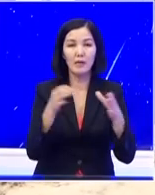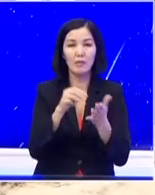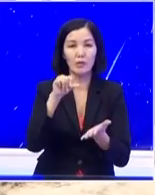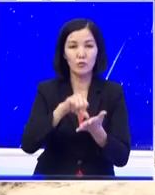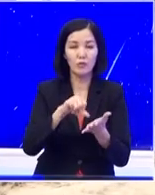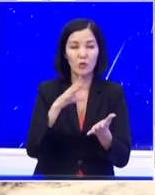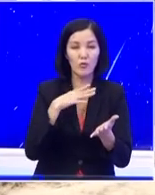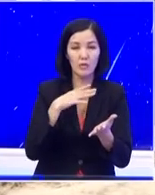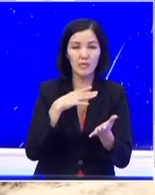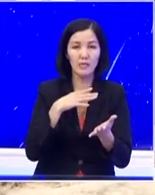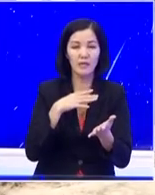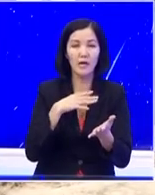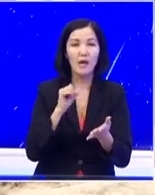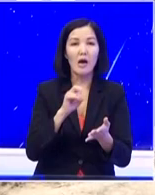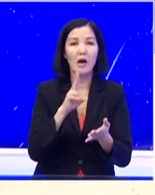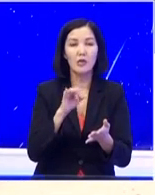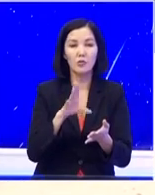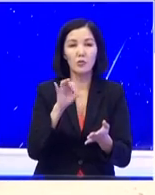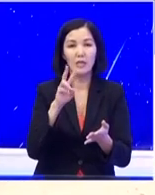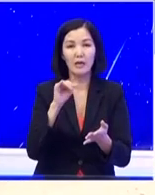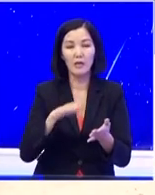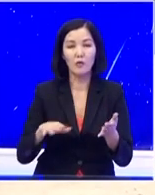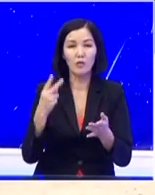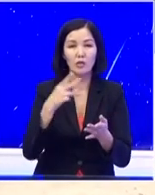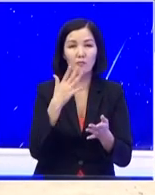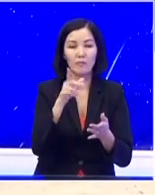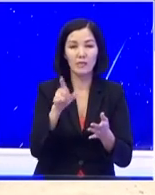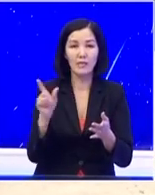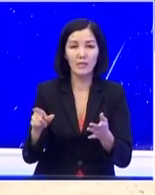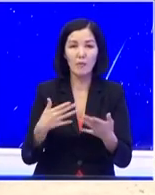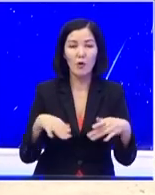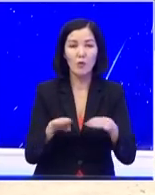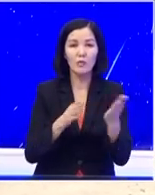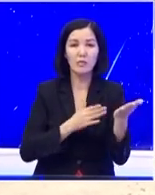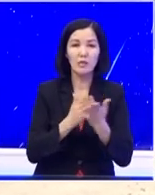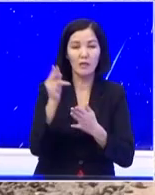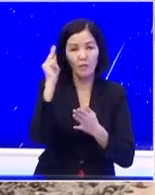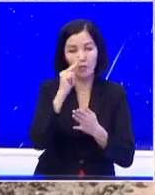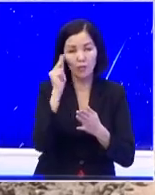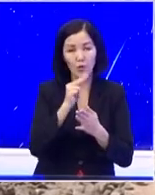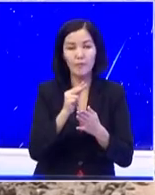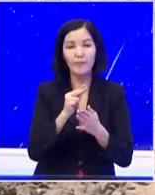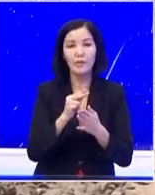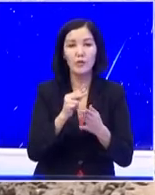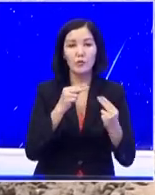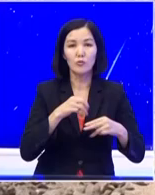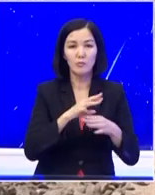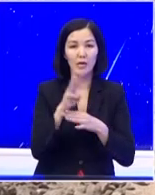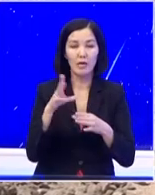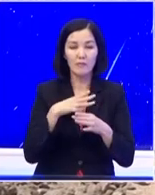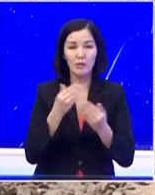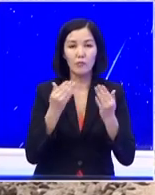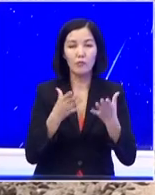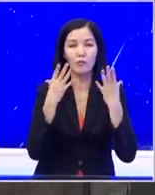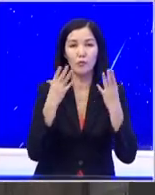жұмысқа орналасты. Ал Ақсу мен Сарқан аудандарының 25 тұрғыны да осы сала бойынша кәсіптік білім алып, жұмыспен қамтылды.